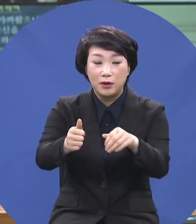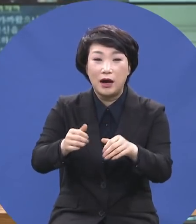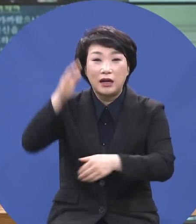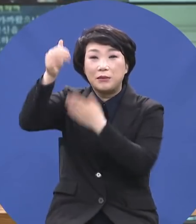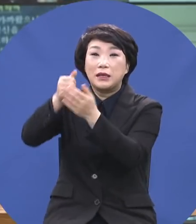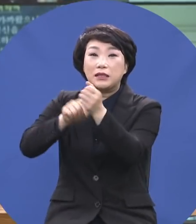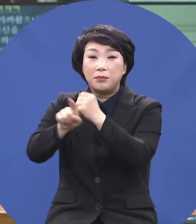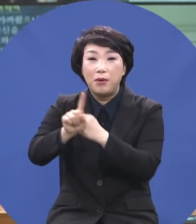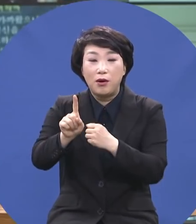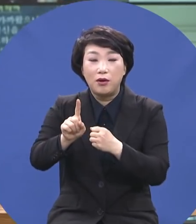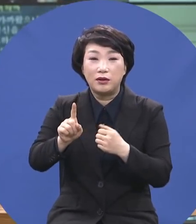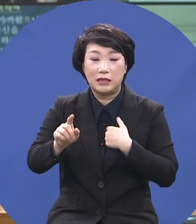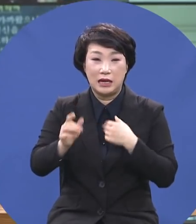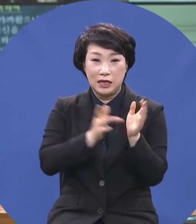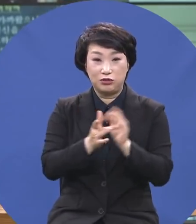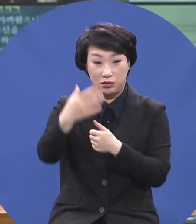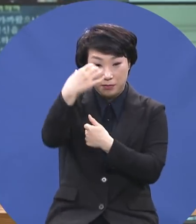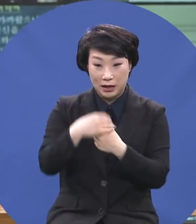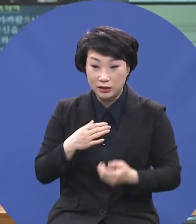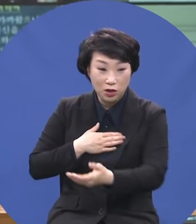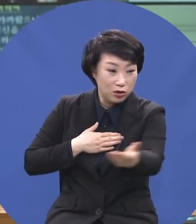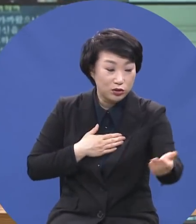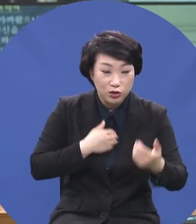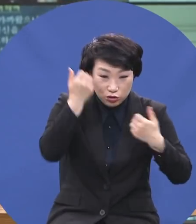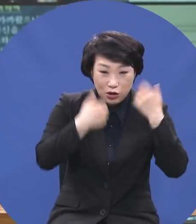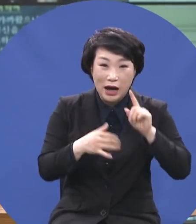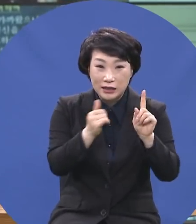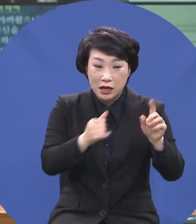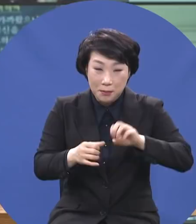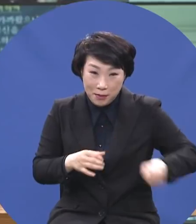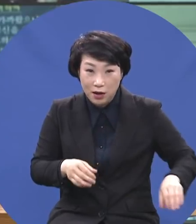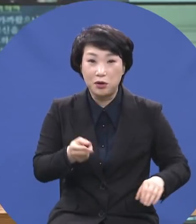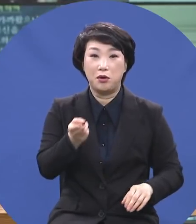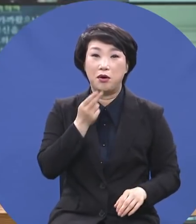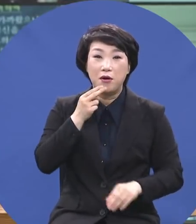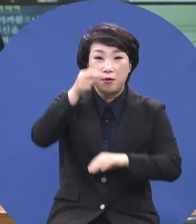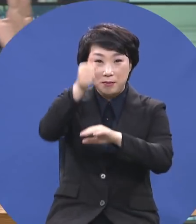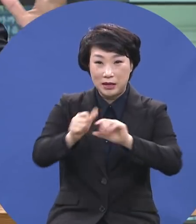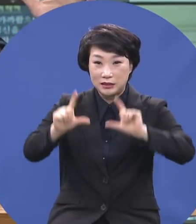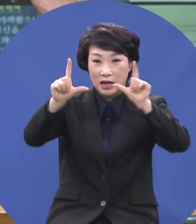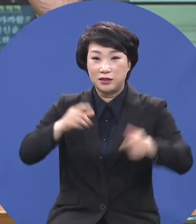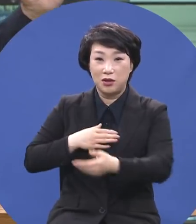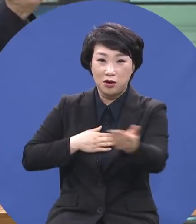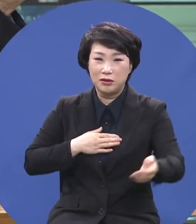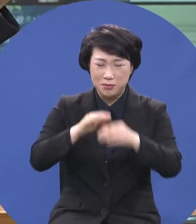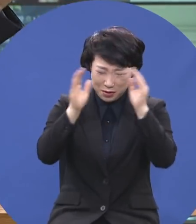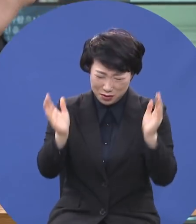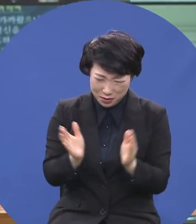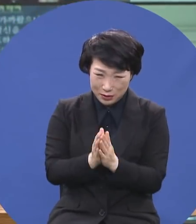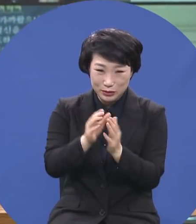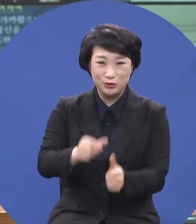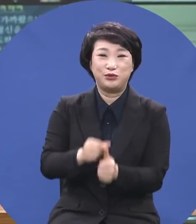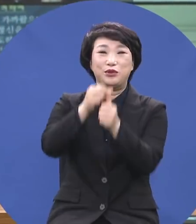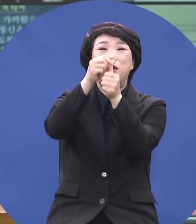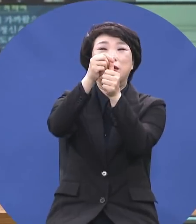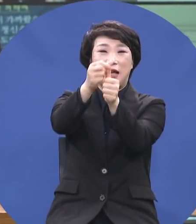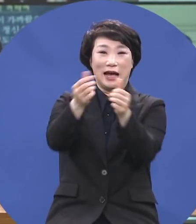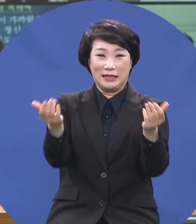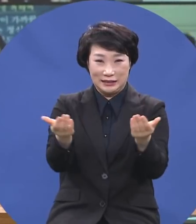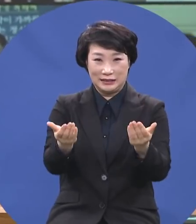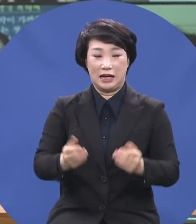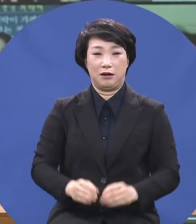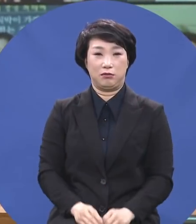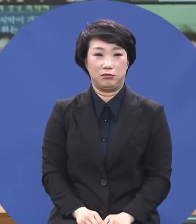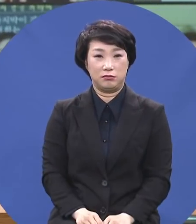내게 주신 자 중에 내가 하나도 잊어버리지 아니하고 마지막 날에 다 살리는